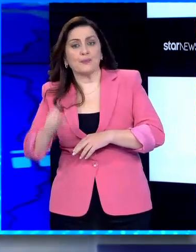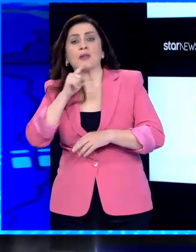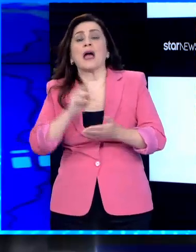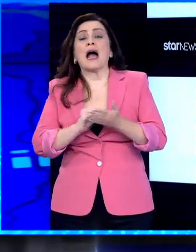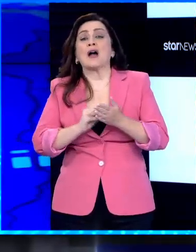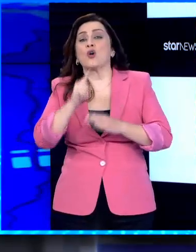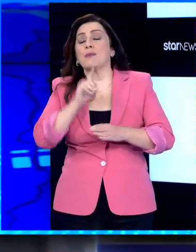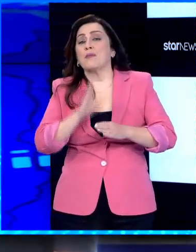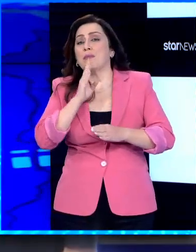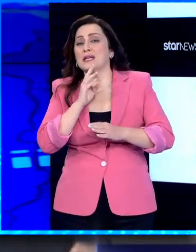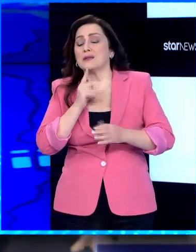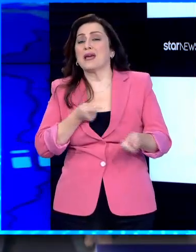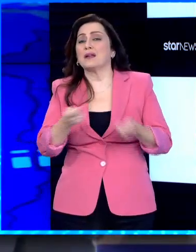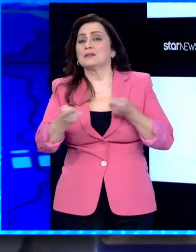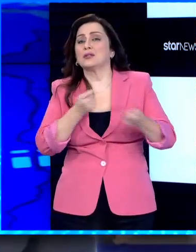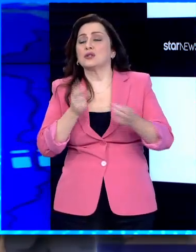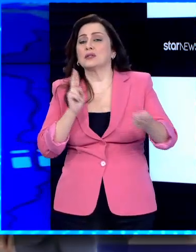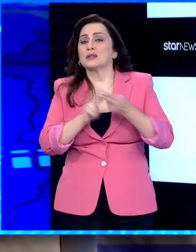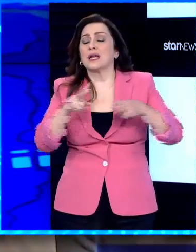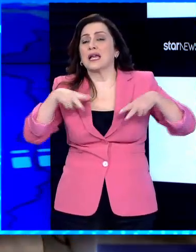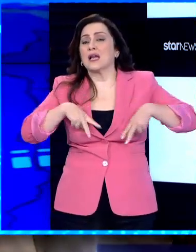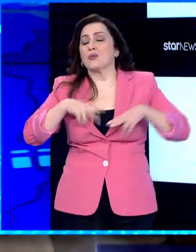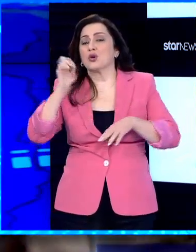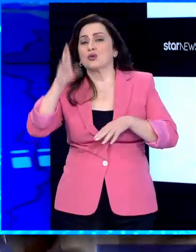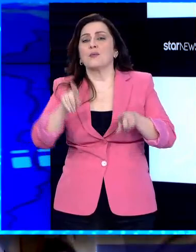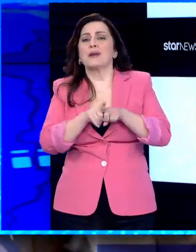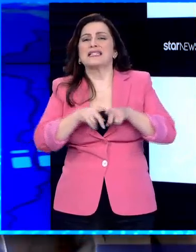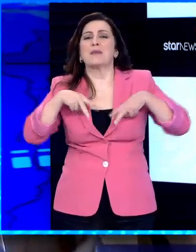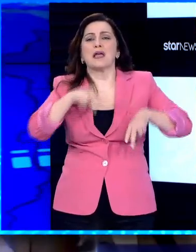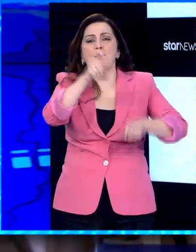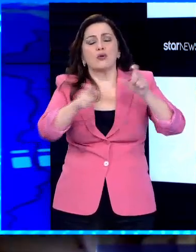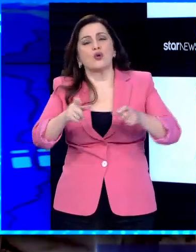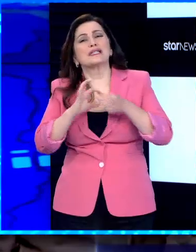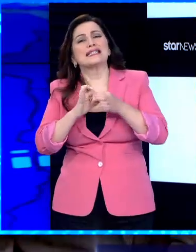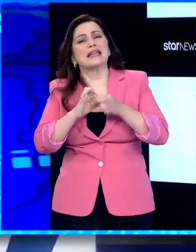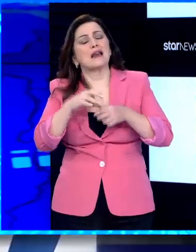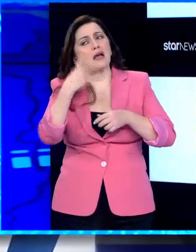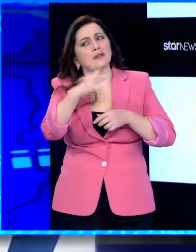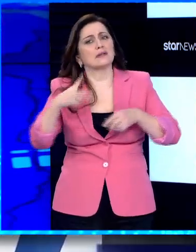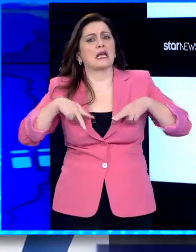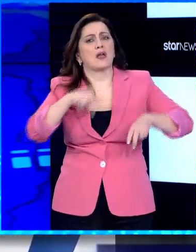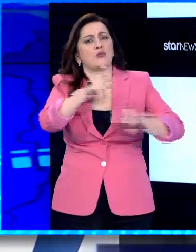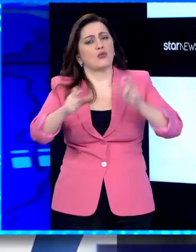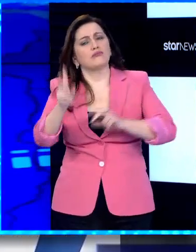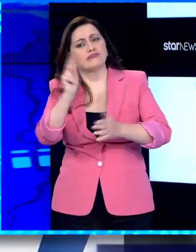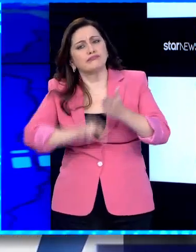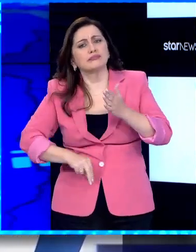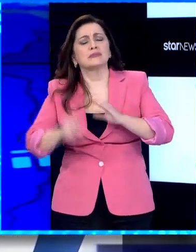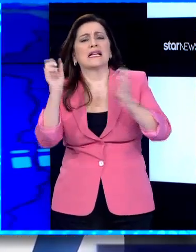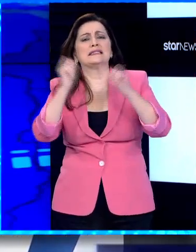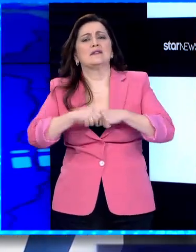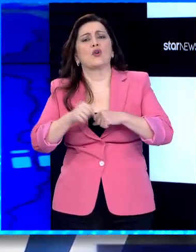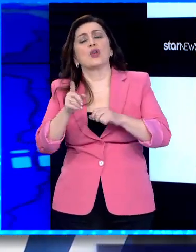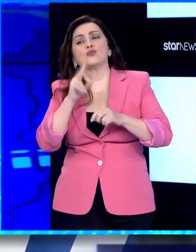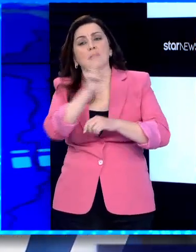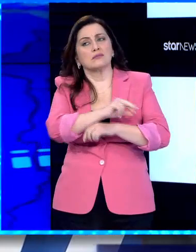συντονιστική συνάντηση υπό τον Υπουργό Εξωτερικών με υπουργούς και συνεργάτες υπουργών που θα υπογράψουν συμφωνίες με τους Τούρκους ομολόγους